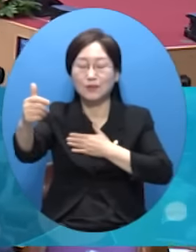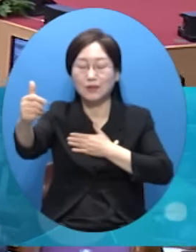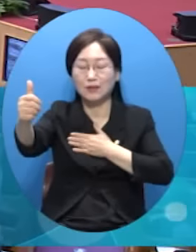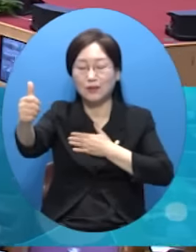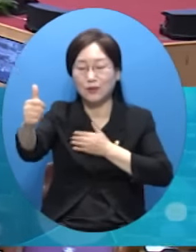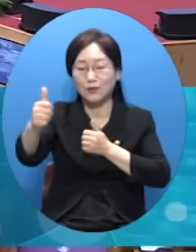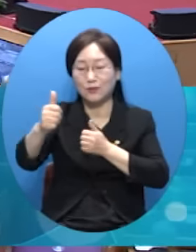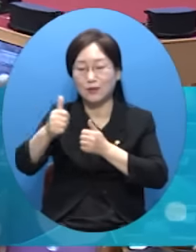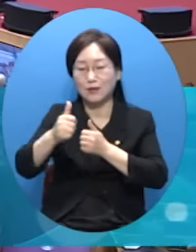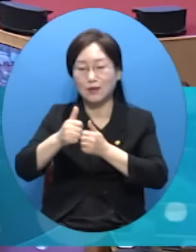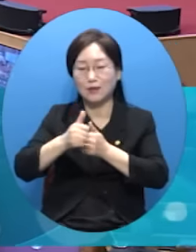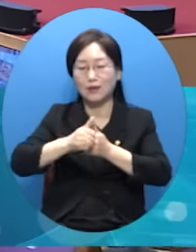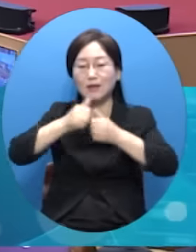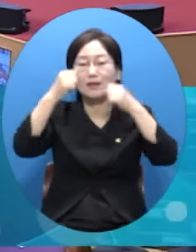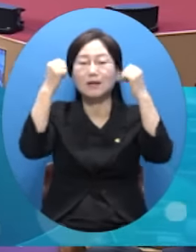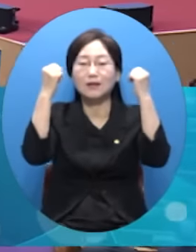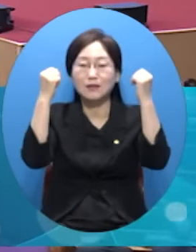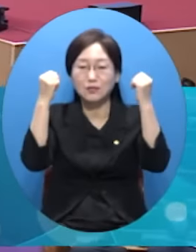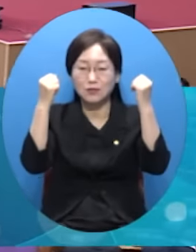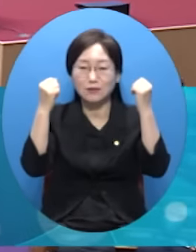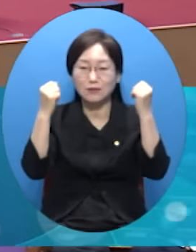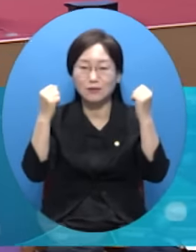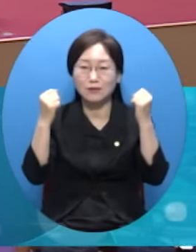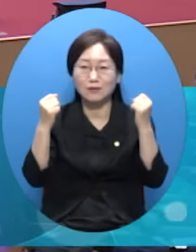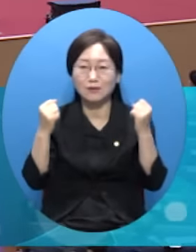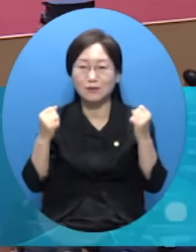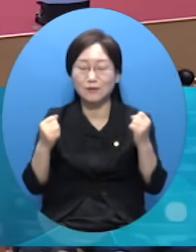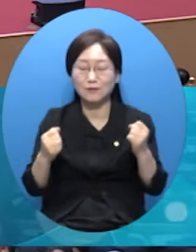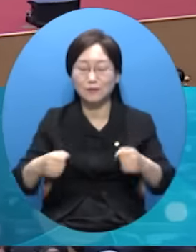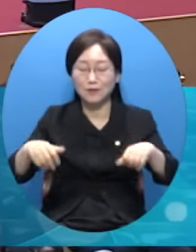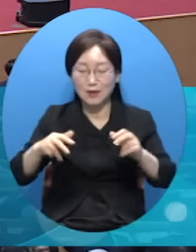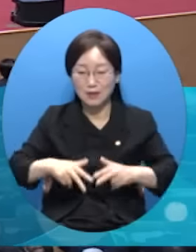주님 내 곁에 계셔